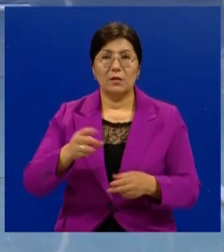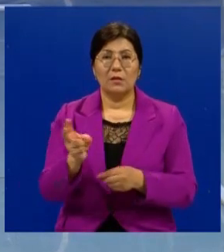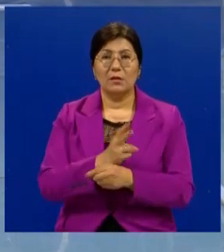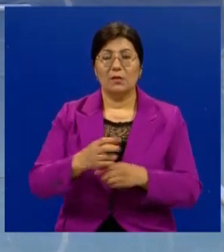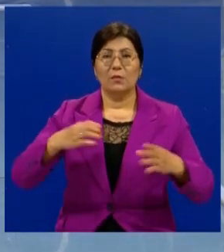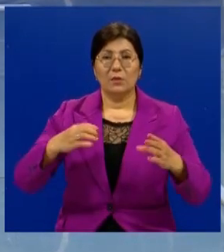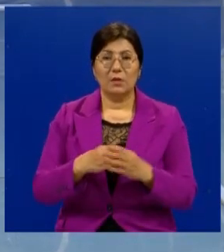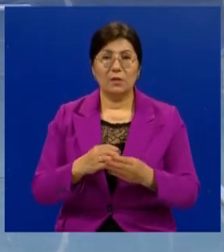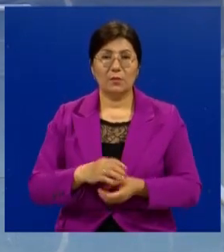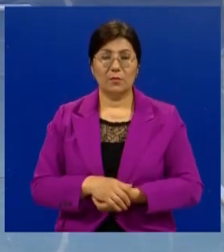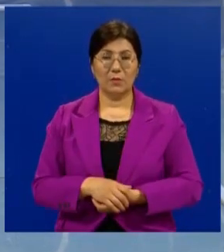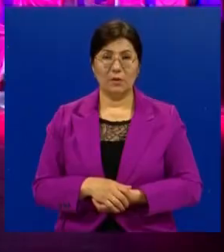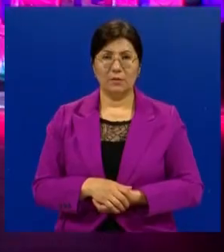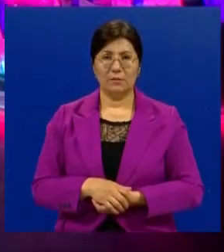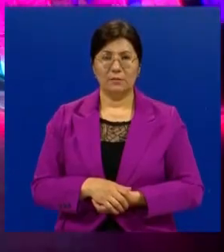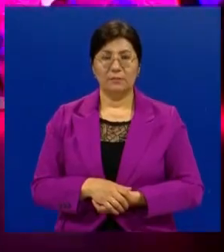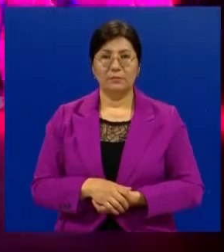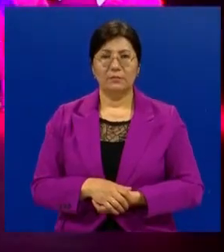группа.